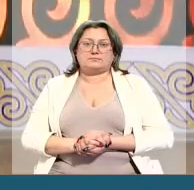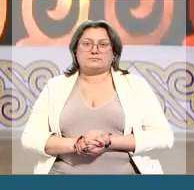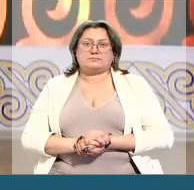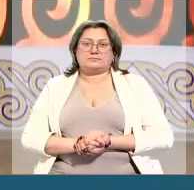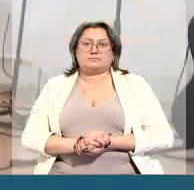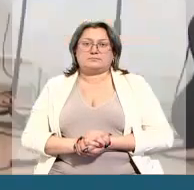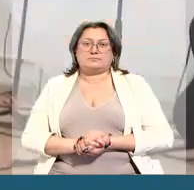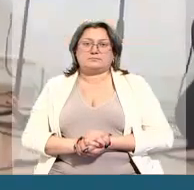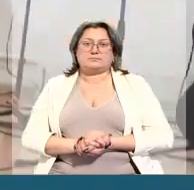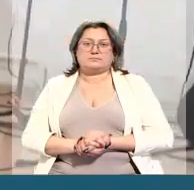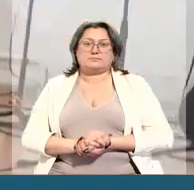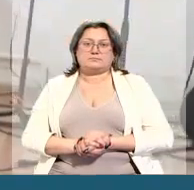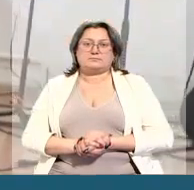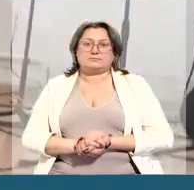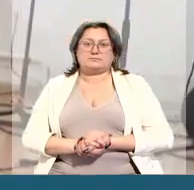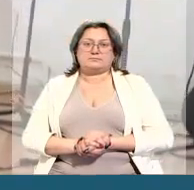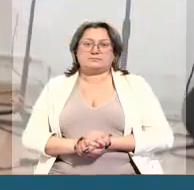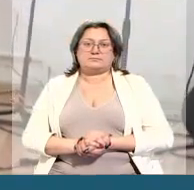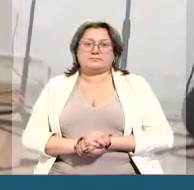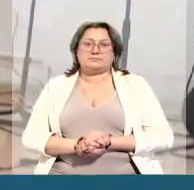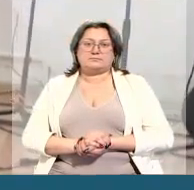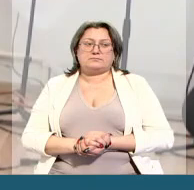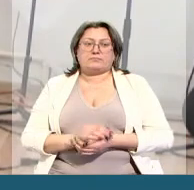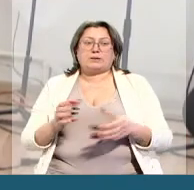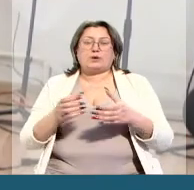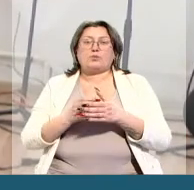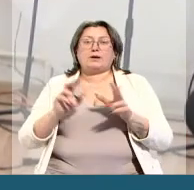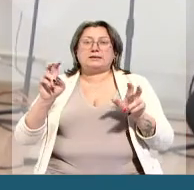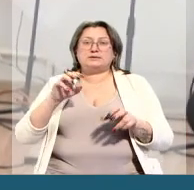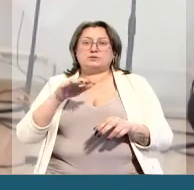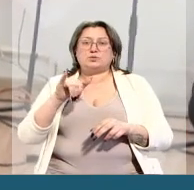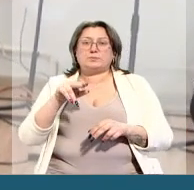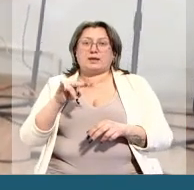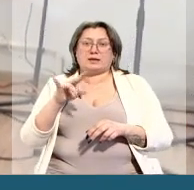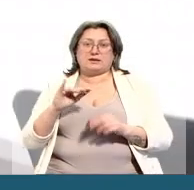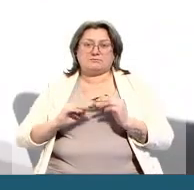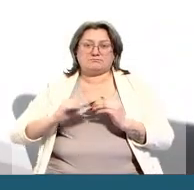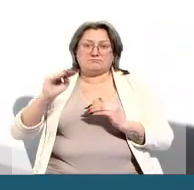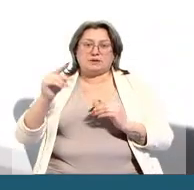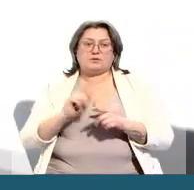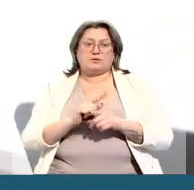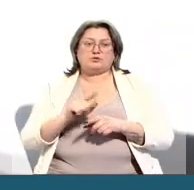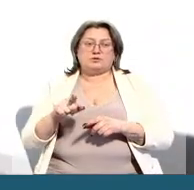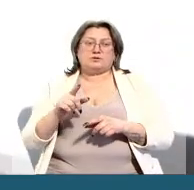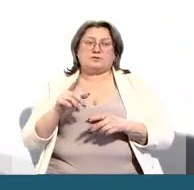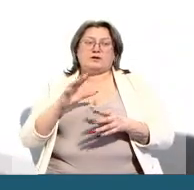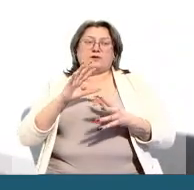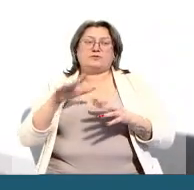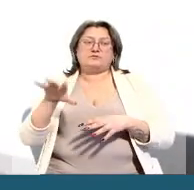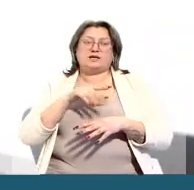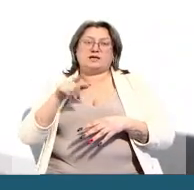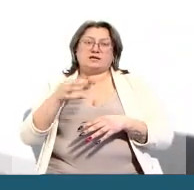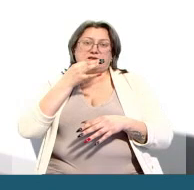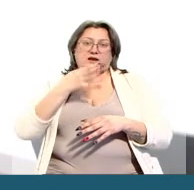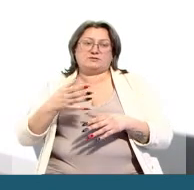Дуэттермен де жұмыс жасаймын. Мәдениет үйінде құрылған ступени тобыда көпшіліктің көзайымына айналып үлгерген. Алты өнерпаздан құралған